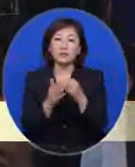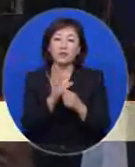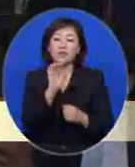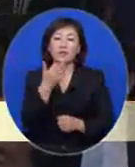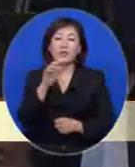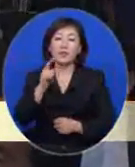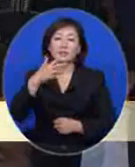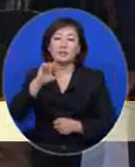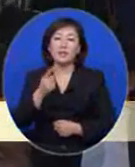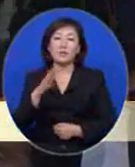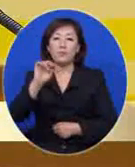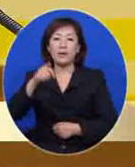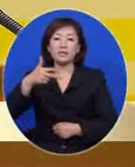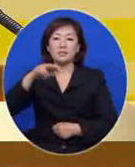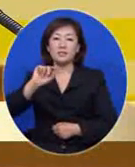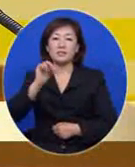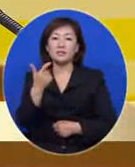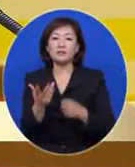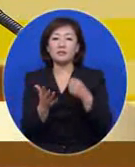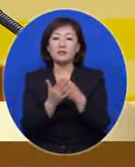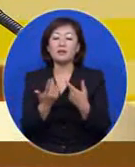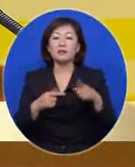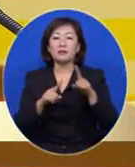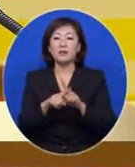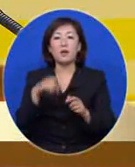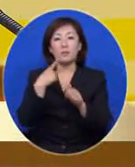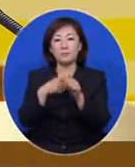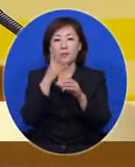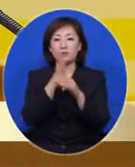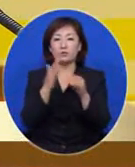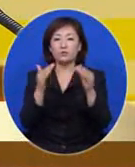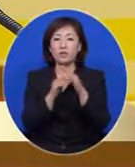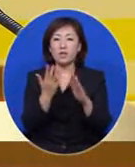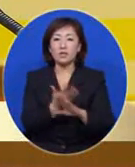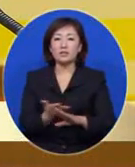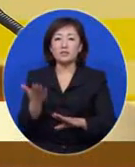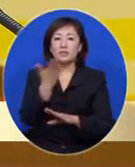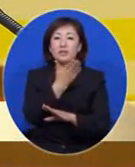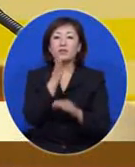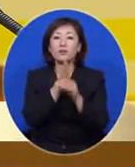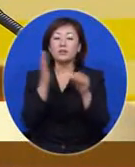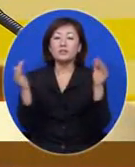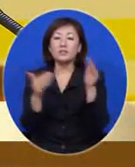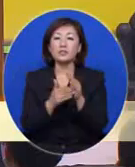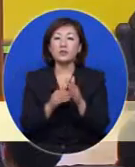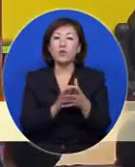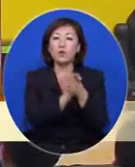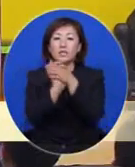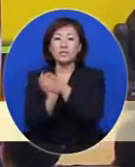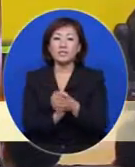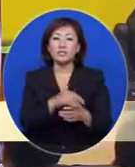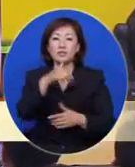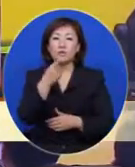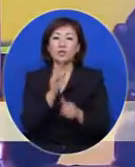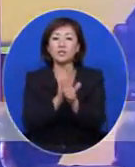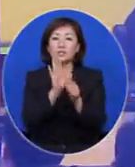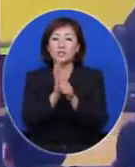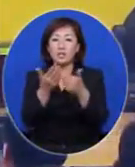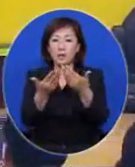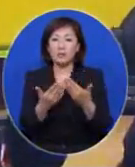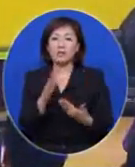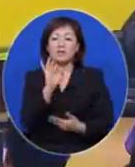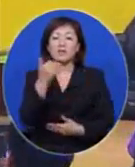이해찬 박지원 연대로는 담합으로 비판한 후보들이 상위권을 휩쓸었고 친노 진영의 지지를 받고 있는 이해찬